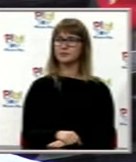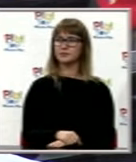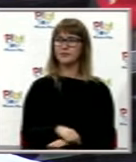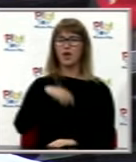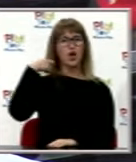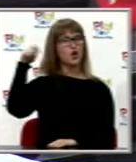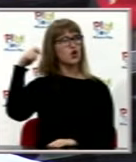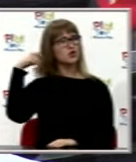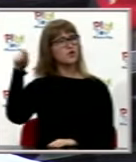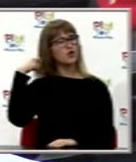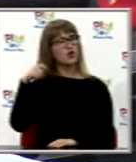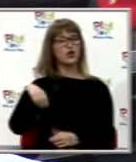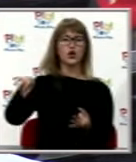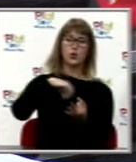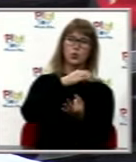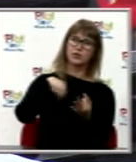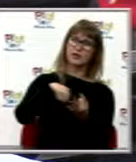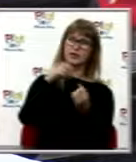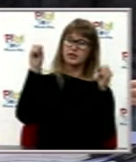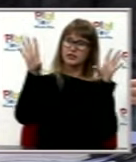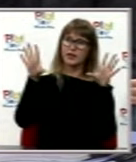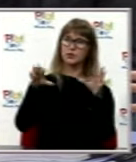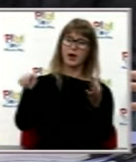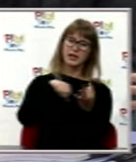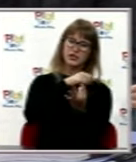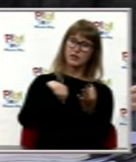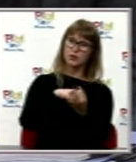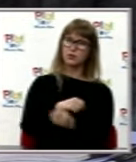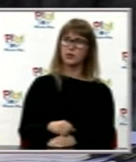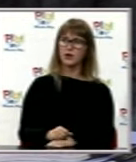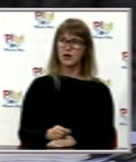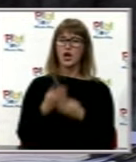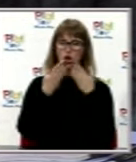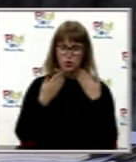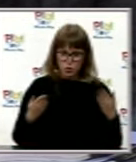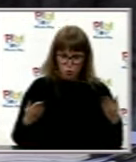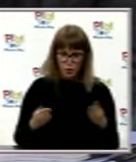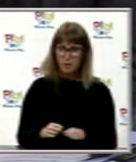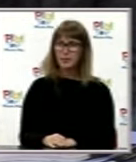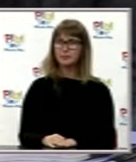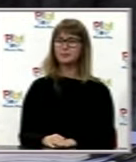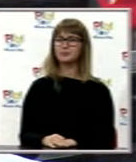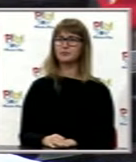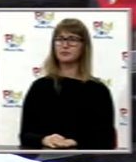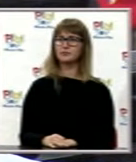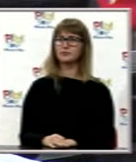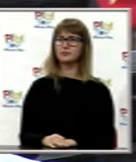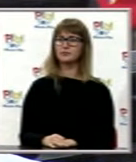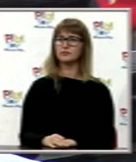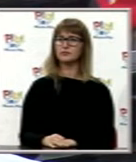rozdzwoniony, utkany ze światła i dźwięku. Dziękuję ślicznie i myślę, że jestem